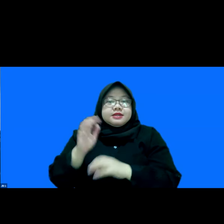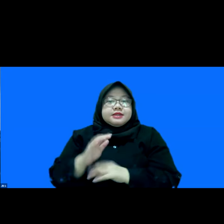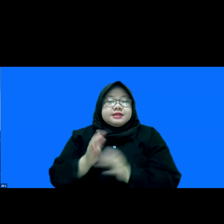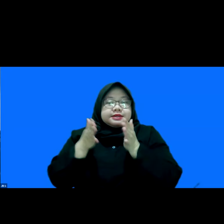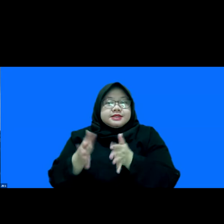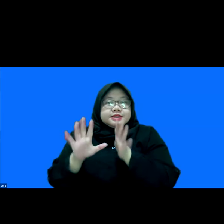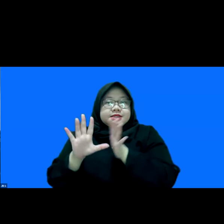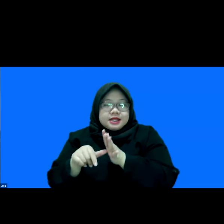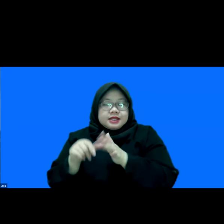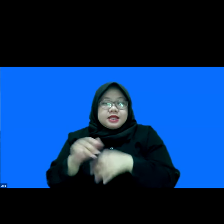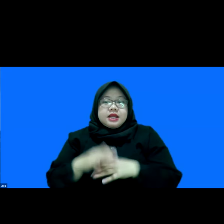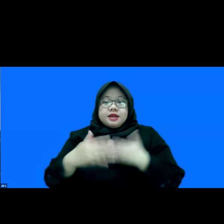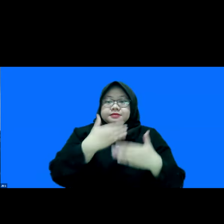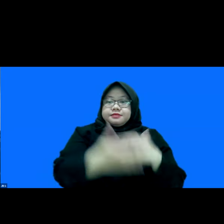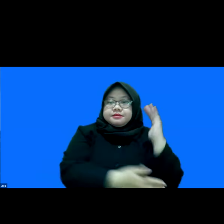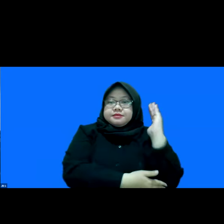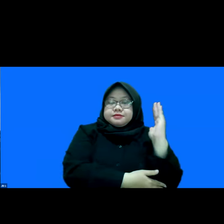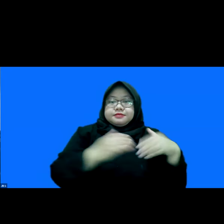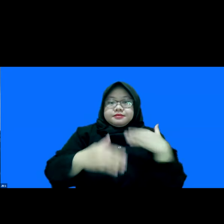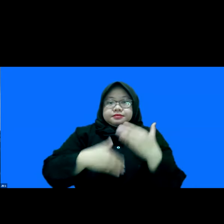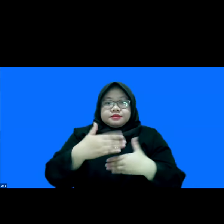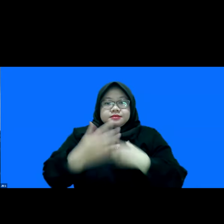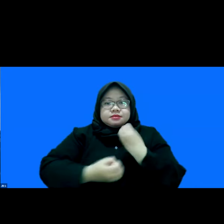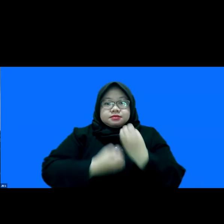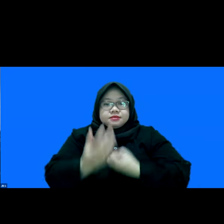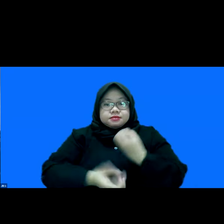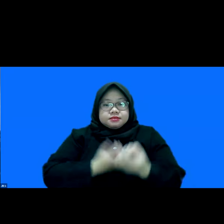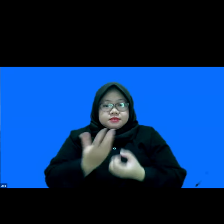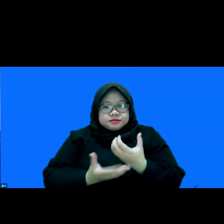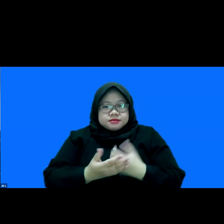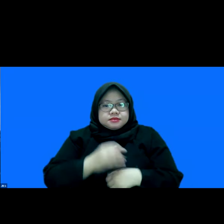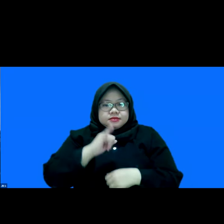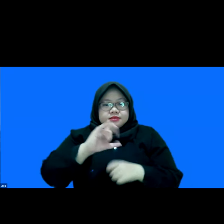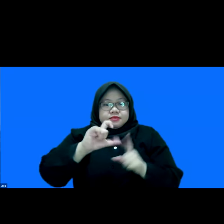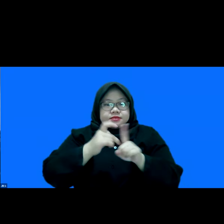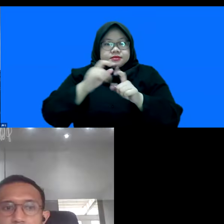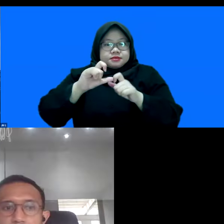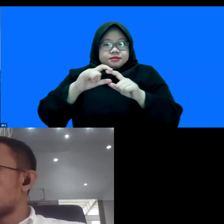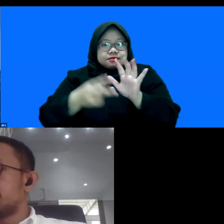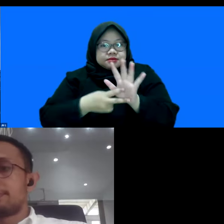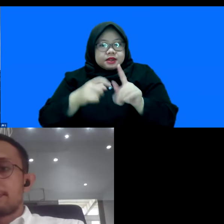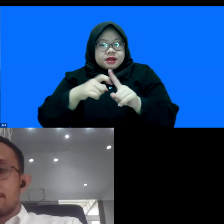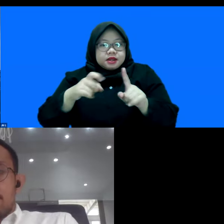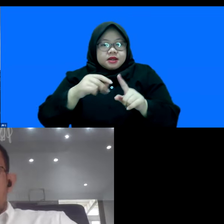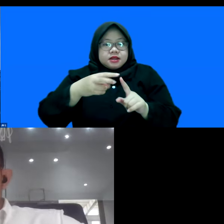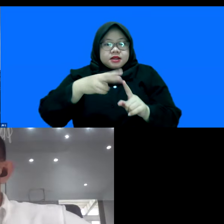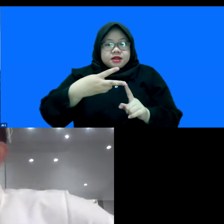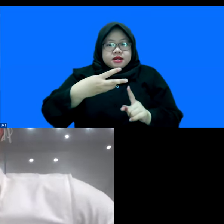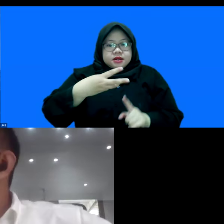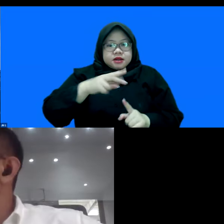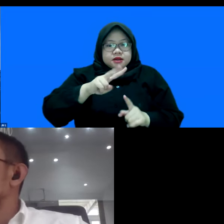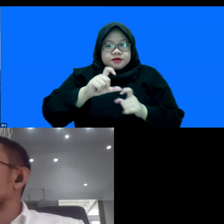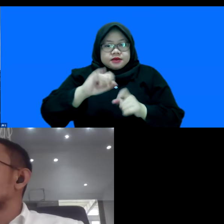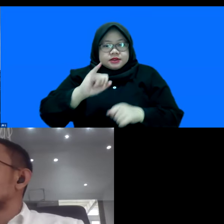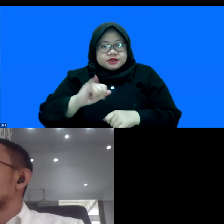Oke, beralih ke paparan selanjutnya akan disampaikan oleh Bang Ihsan Rizikri dari Revisi yang akan memaparkan terkait dengan